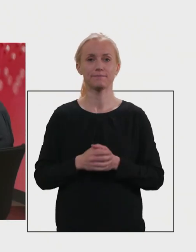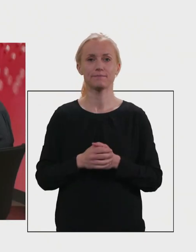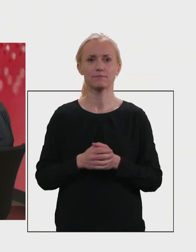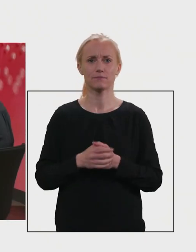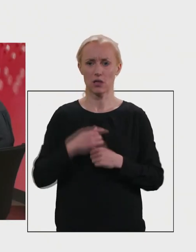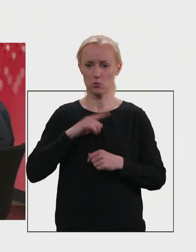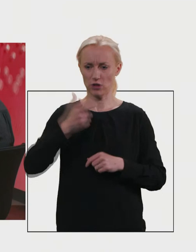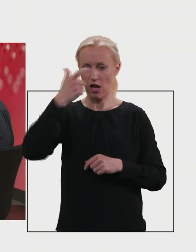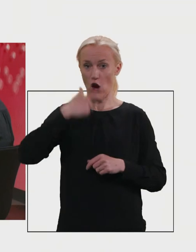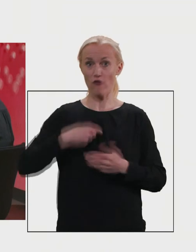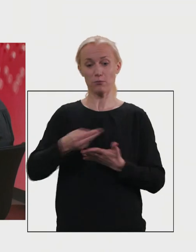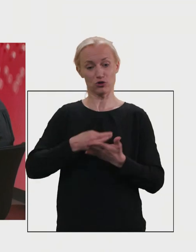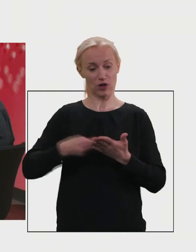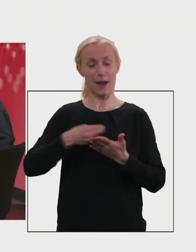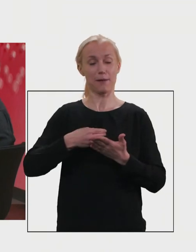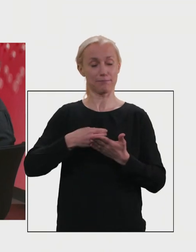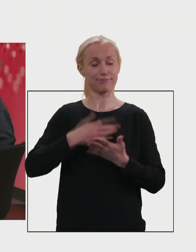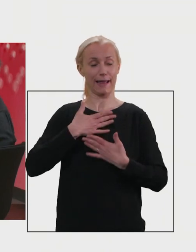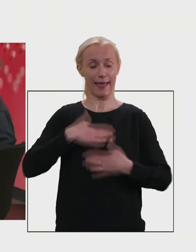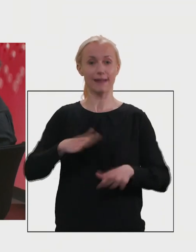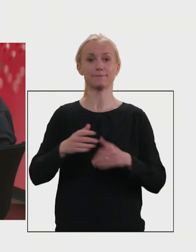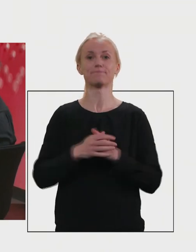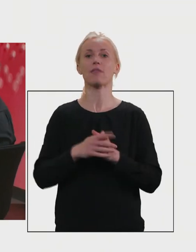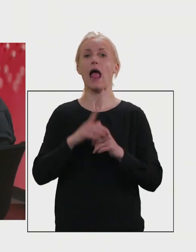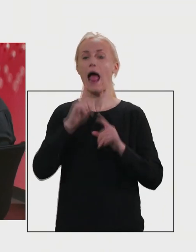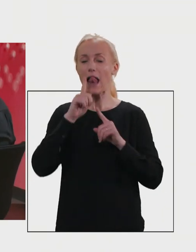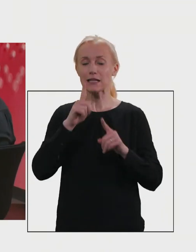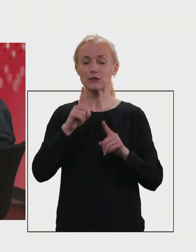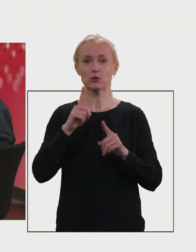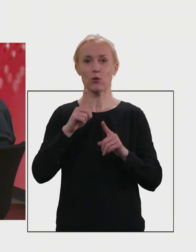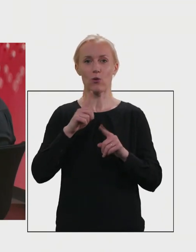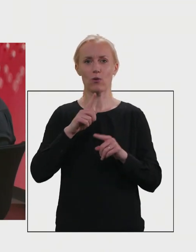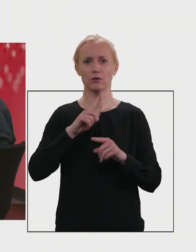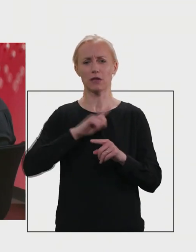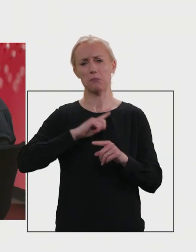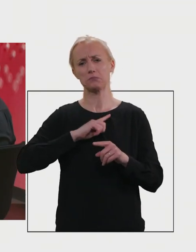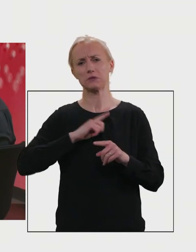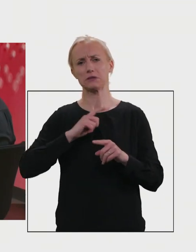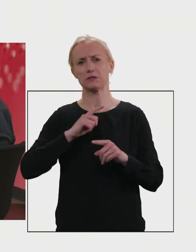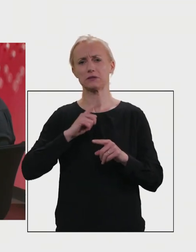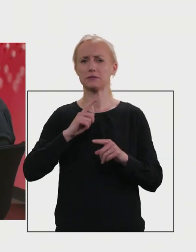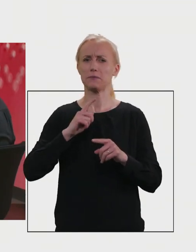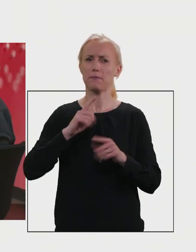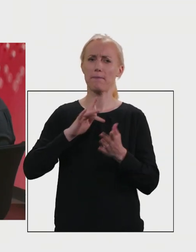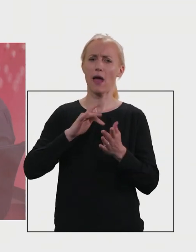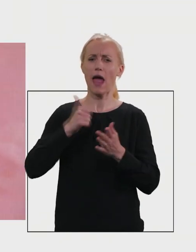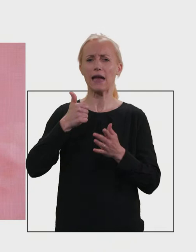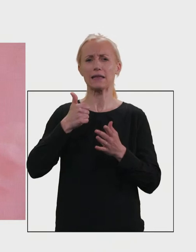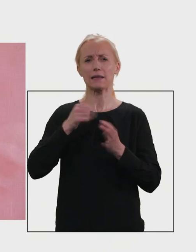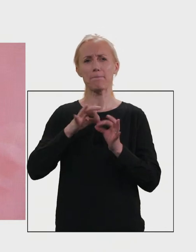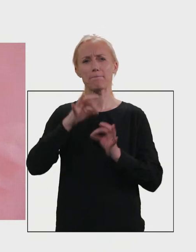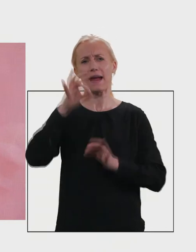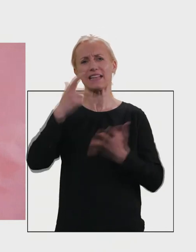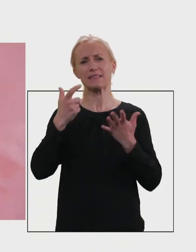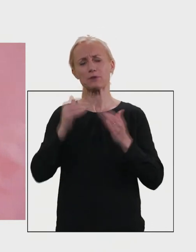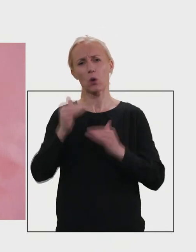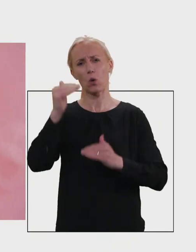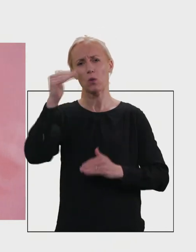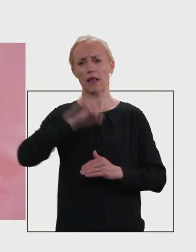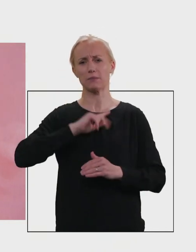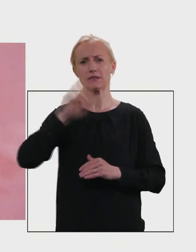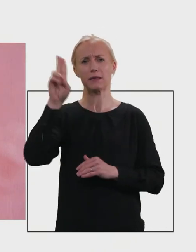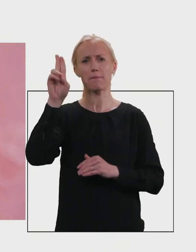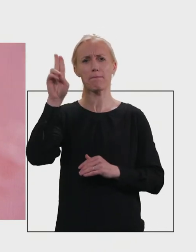ich mich jetzt beschreiben? Das mache ich gerne. Ja. Also ich bin so 1,70 Meter groß, glaube ich. Ich habe einen blauen Anzug